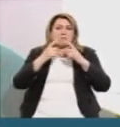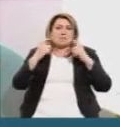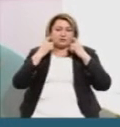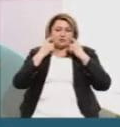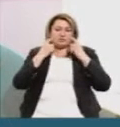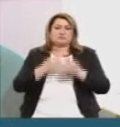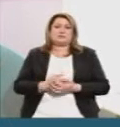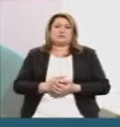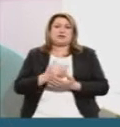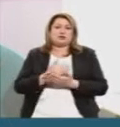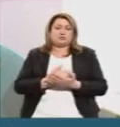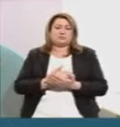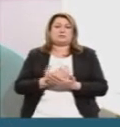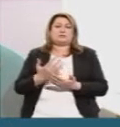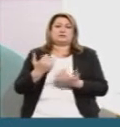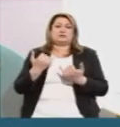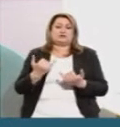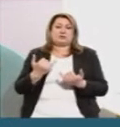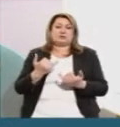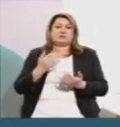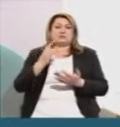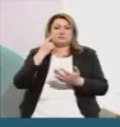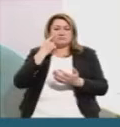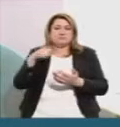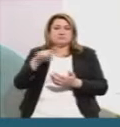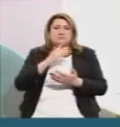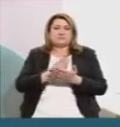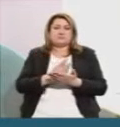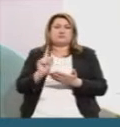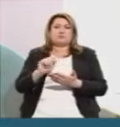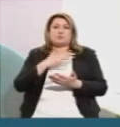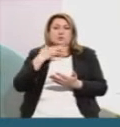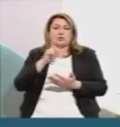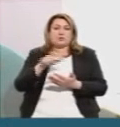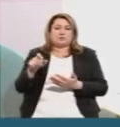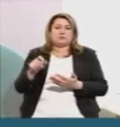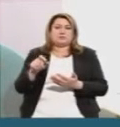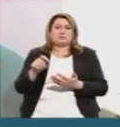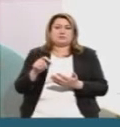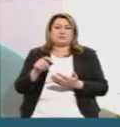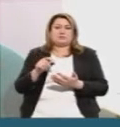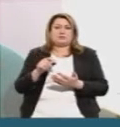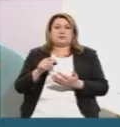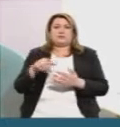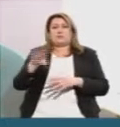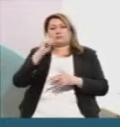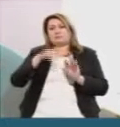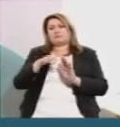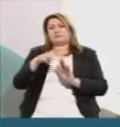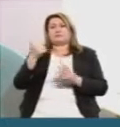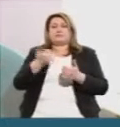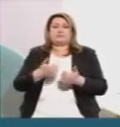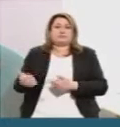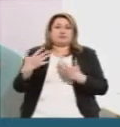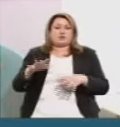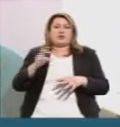режима. Мы сейчас сталкиваемся, что многие люди на фоне мнимого благополучия расслабились и